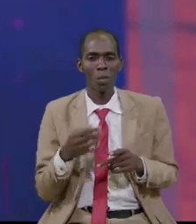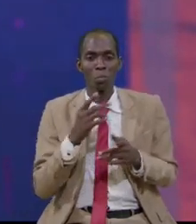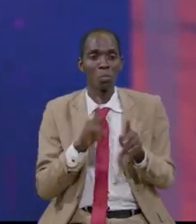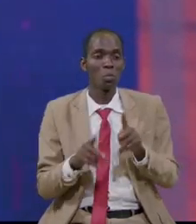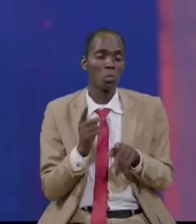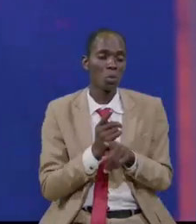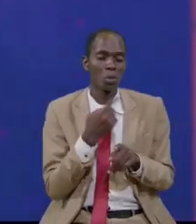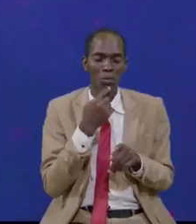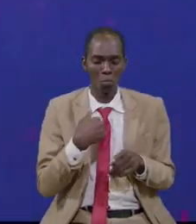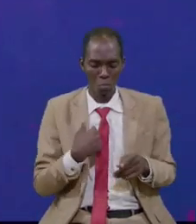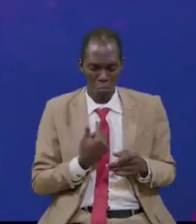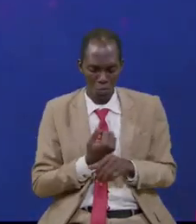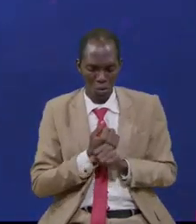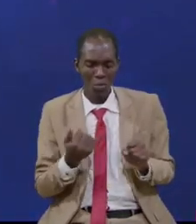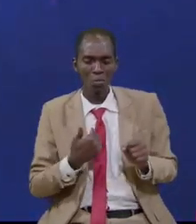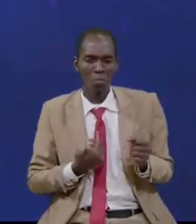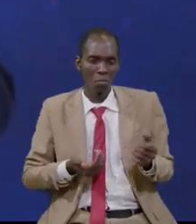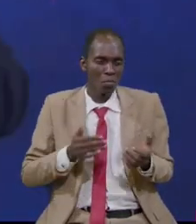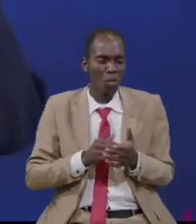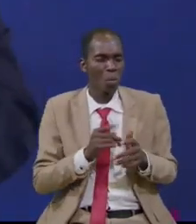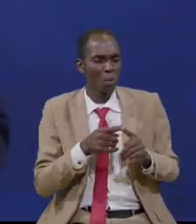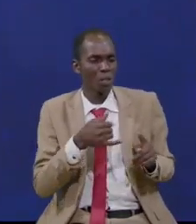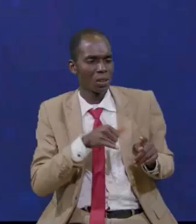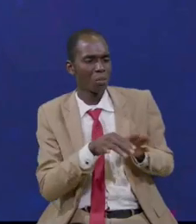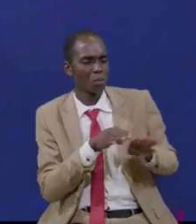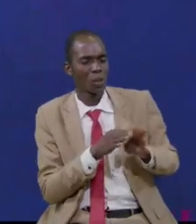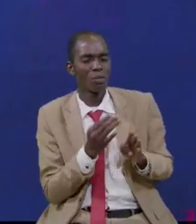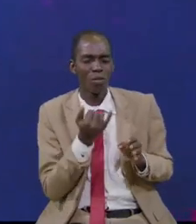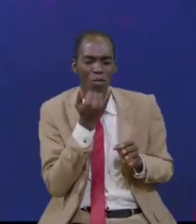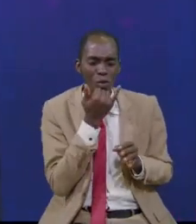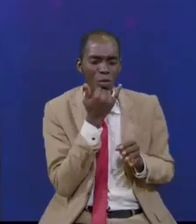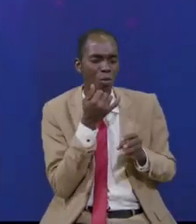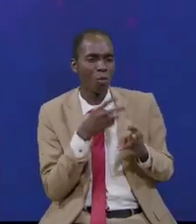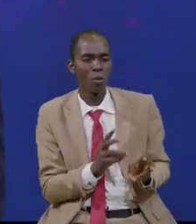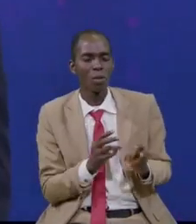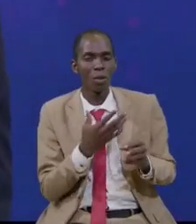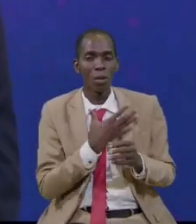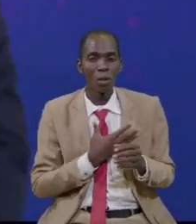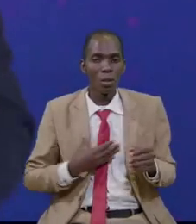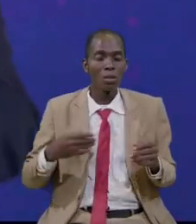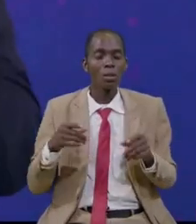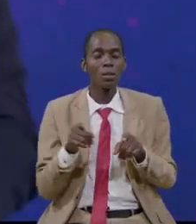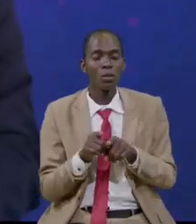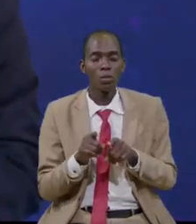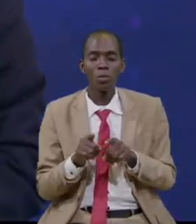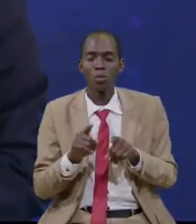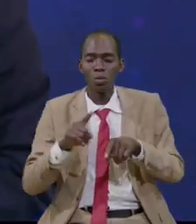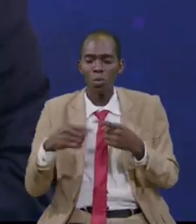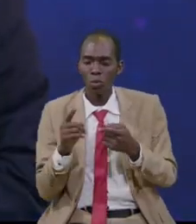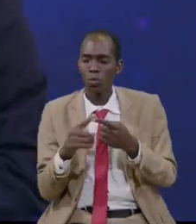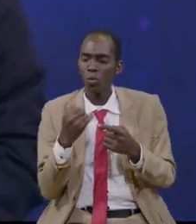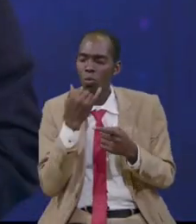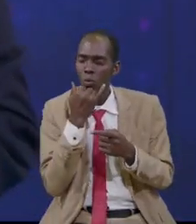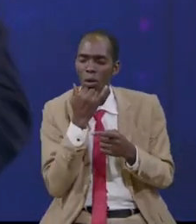vivent n'importe comment. Je suis sauvé. Ils vivent n'importe comment. Et ils font pire que les incroyants